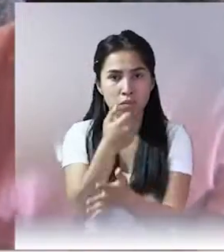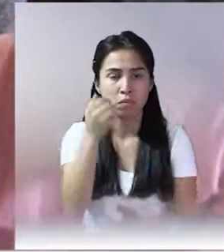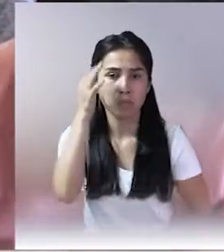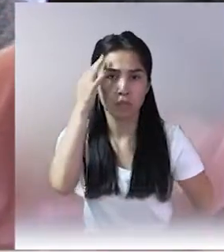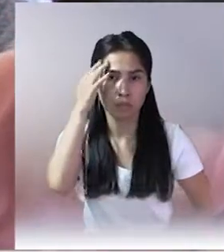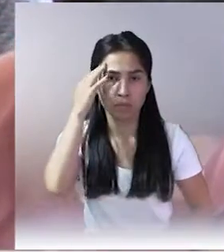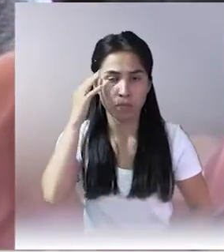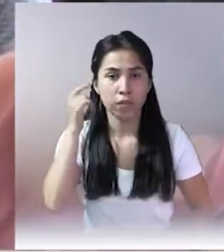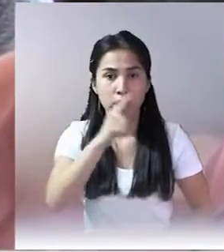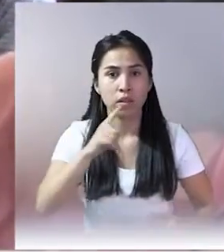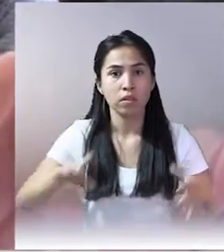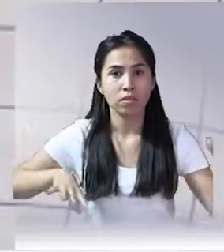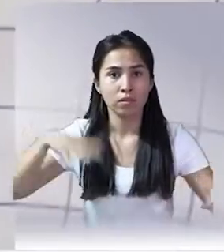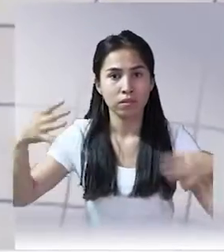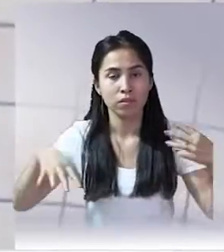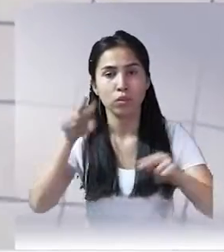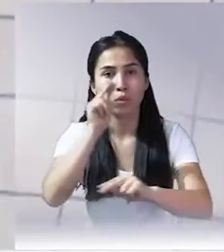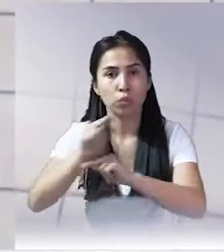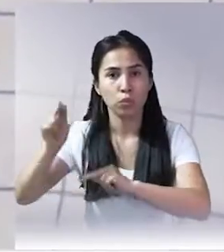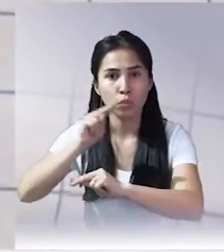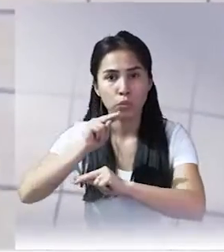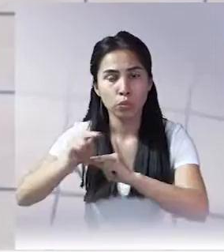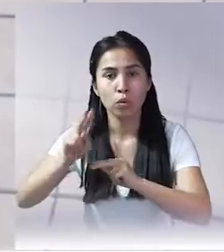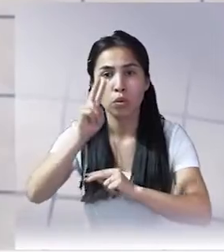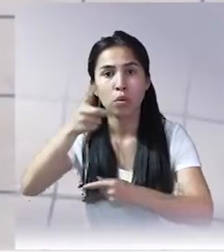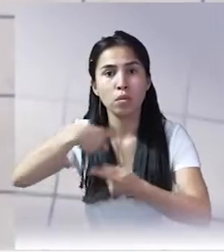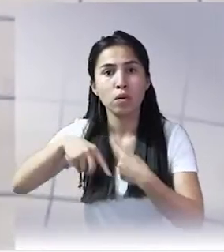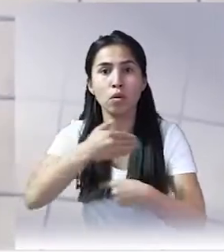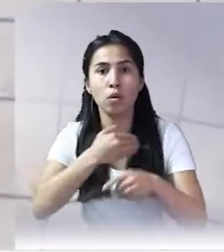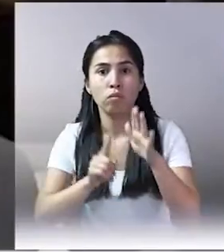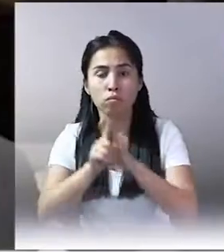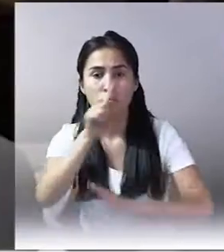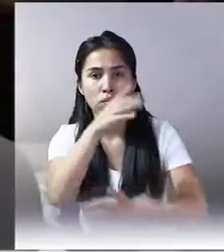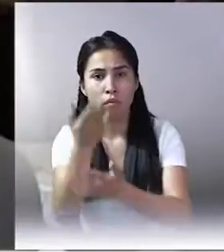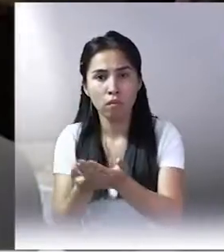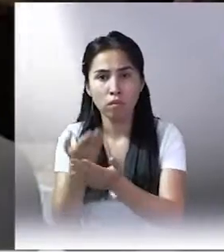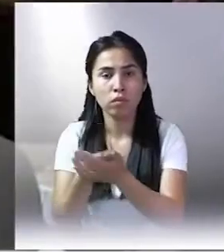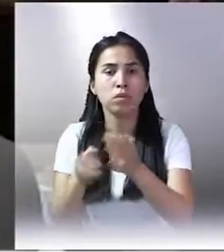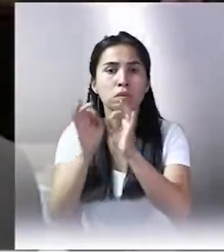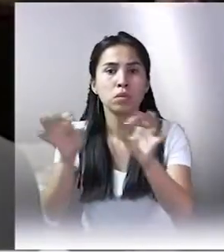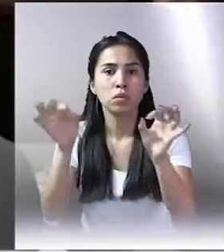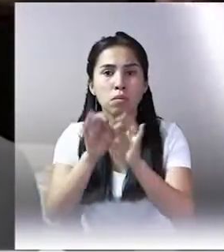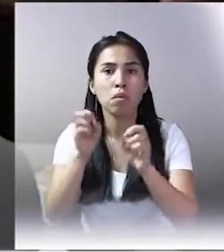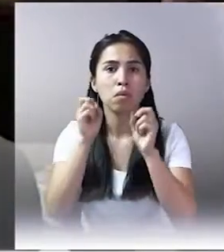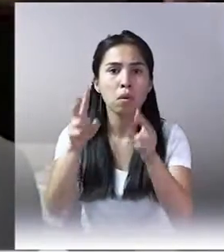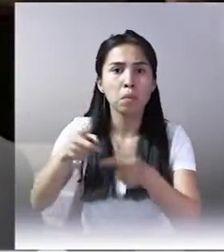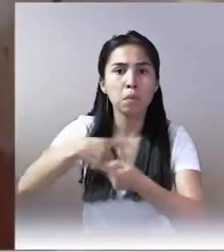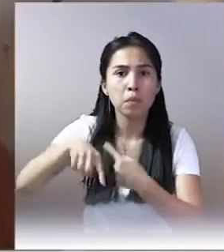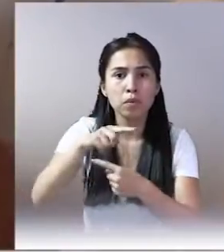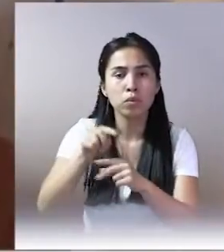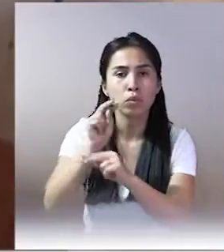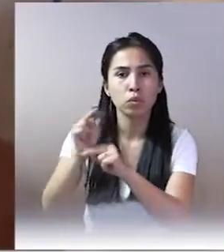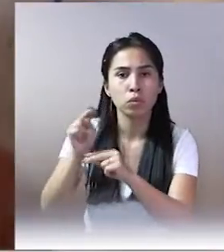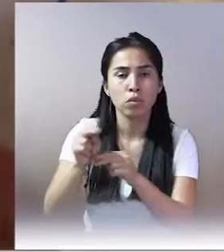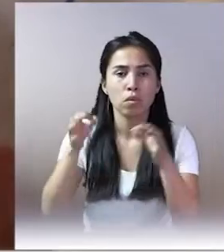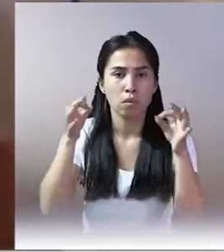мамандар өзісін бастайым дегендерге екі тілде дәріс өткізеді. Сондай ақ тиімді жоспар құрып, маркетинг саласында алға басудың тиімді жолдарын түсіндіреді. Ал